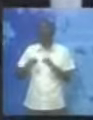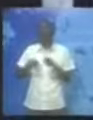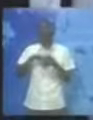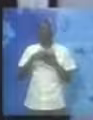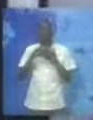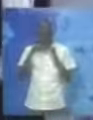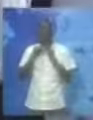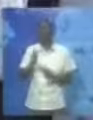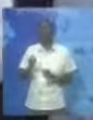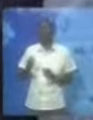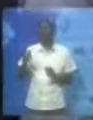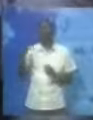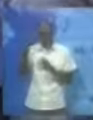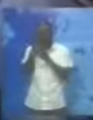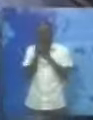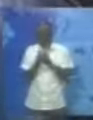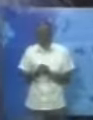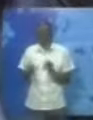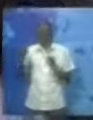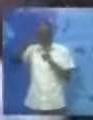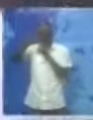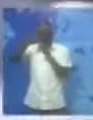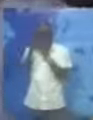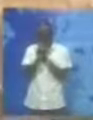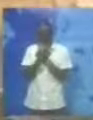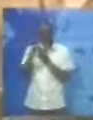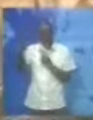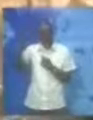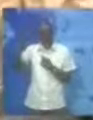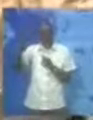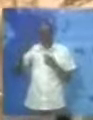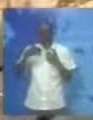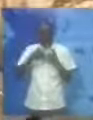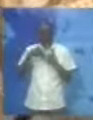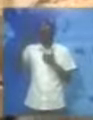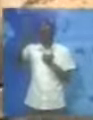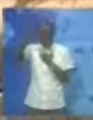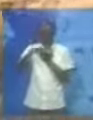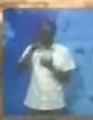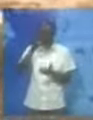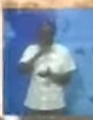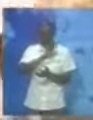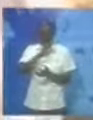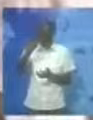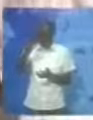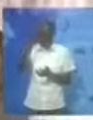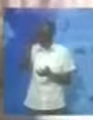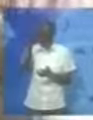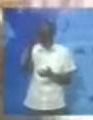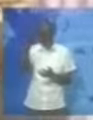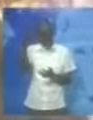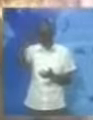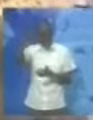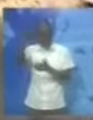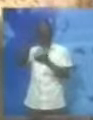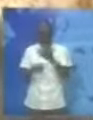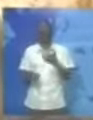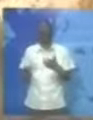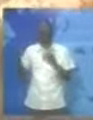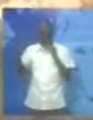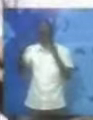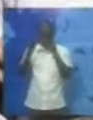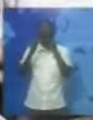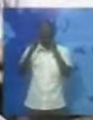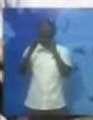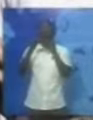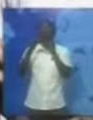a également le manque de statut dont souffre la structure qui date de 1962 et une taxe qui limite son fonctionnement.